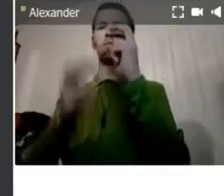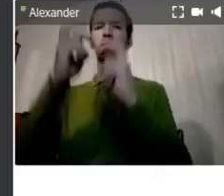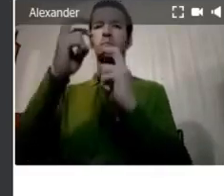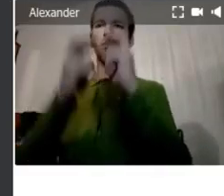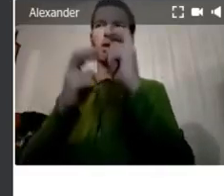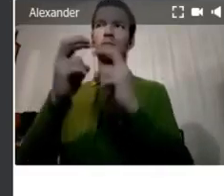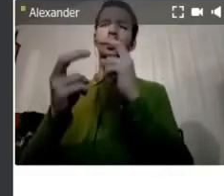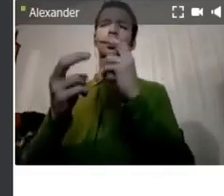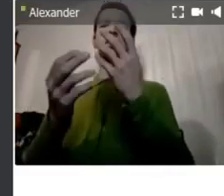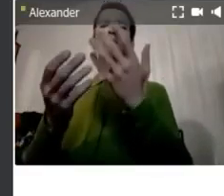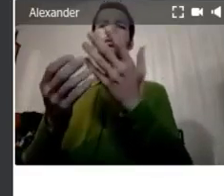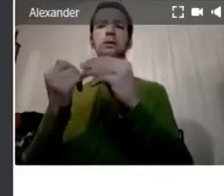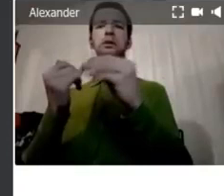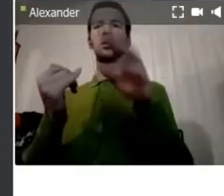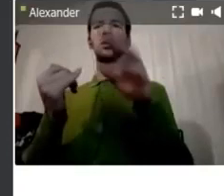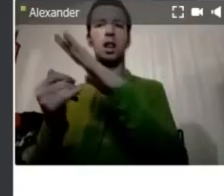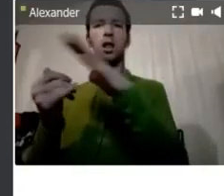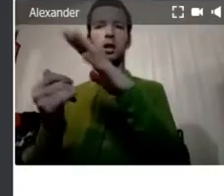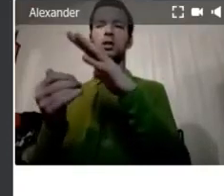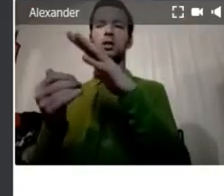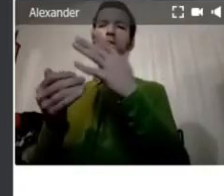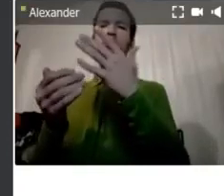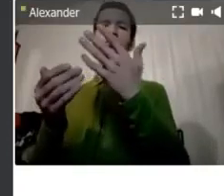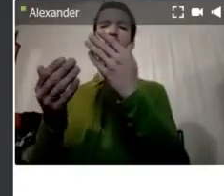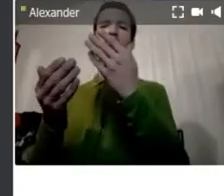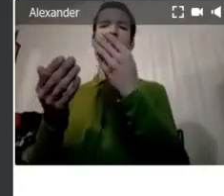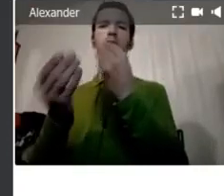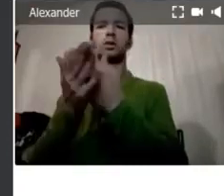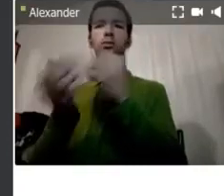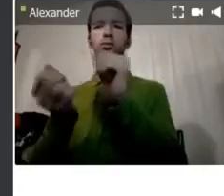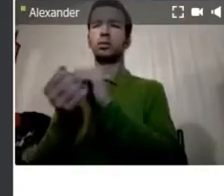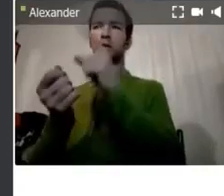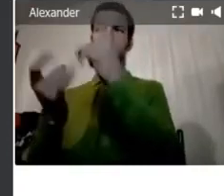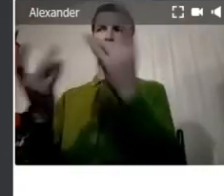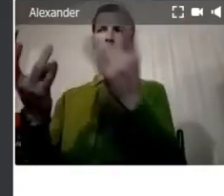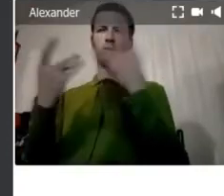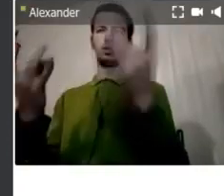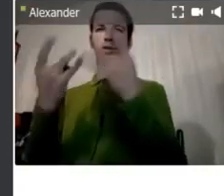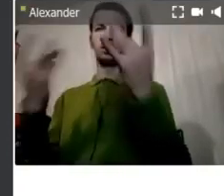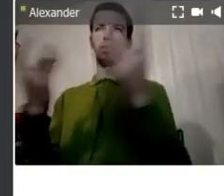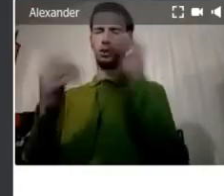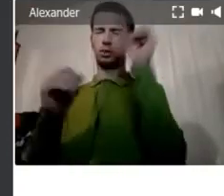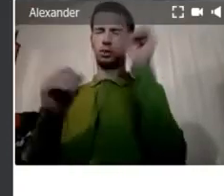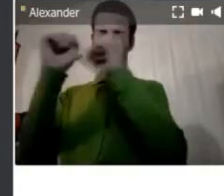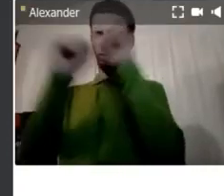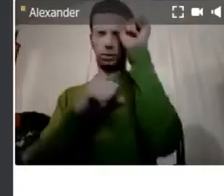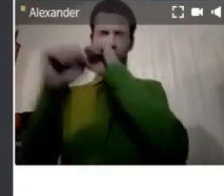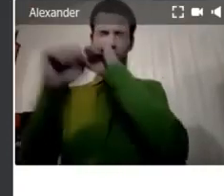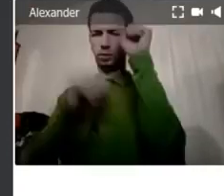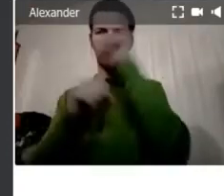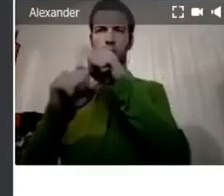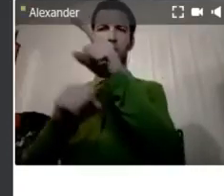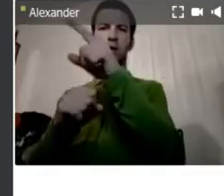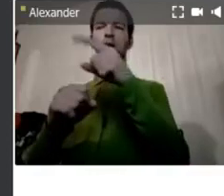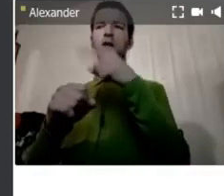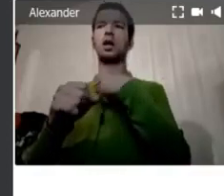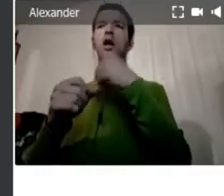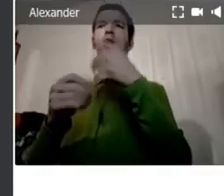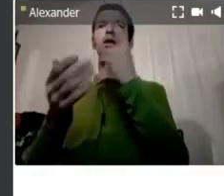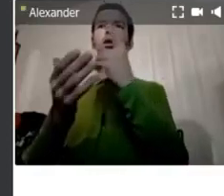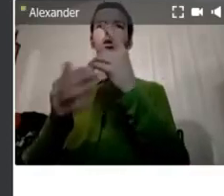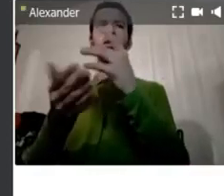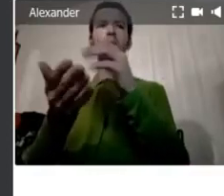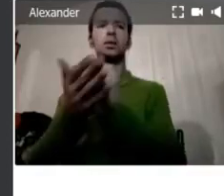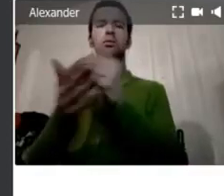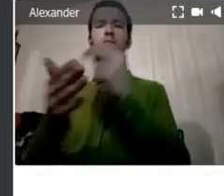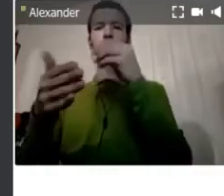абсурд. Криптовалюты приравнены к ценным бумагам, поэтому четко можете спросить, окей, если у вас криптовалюта, хорошо, дайте